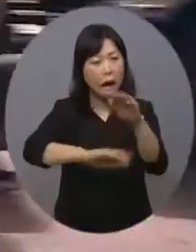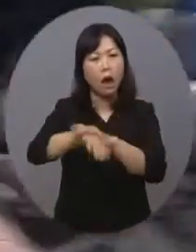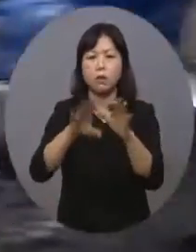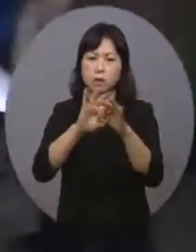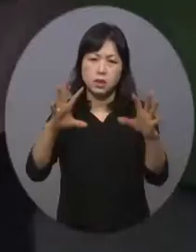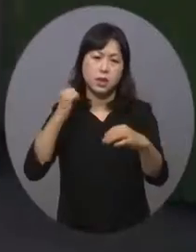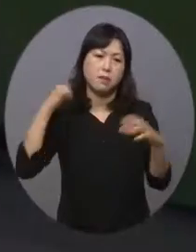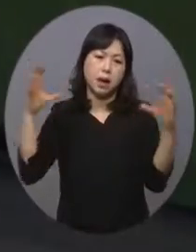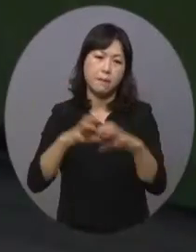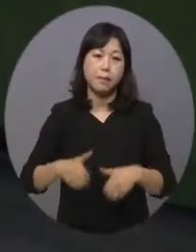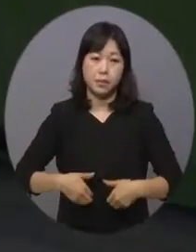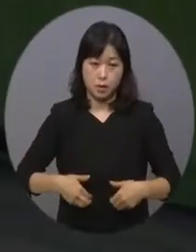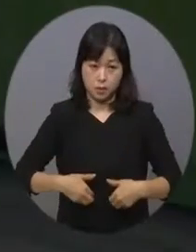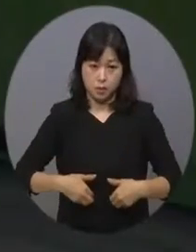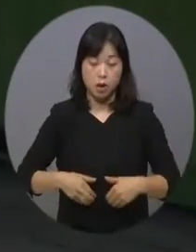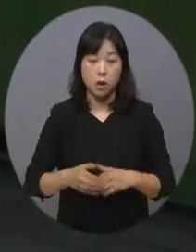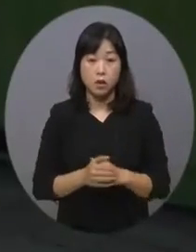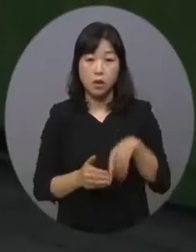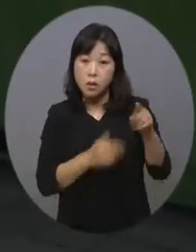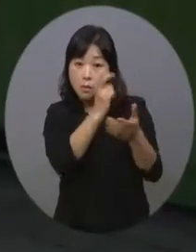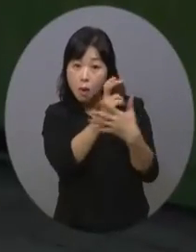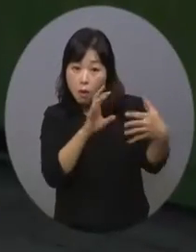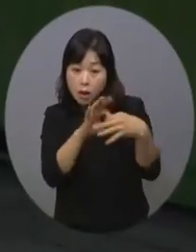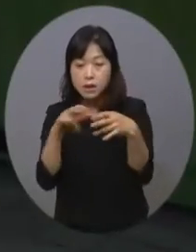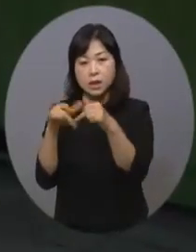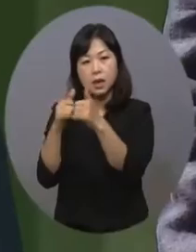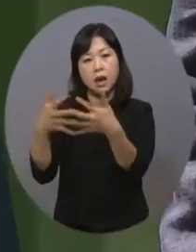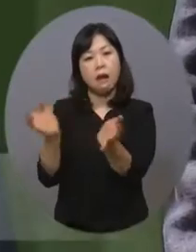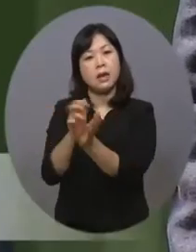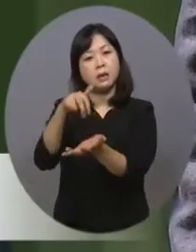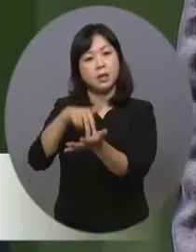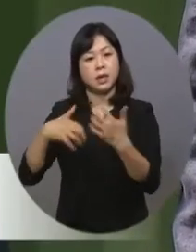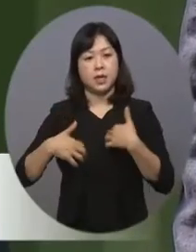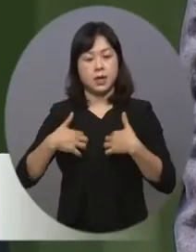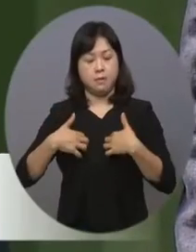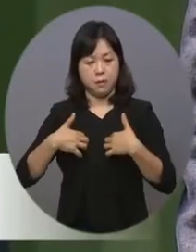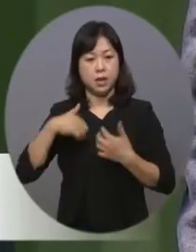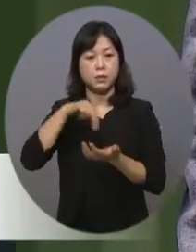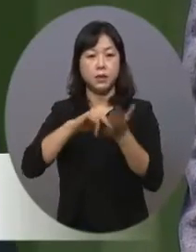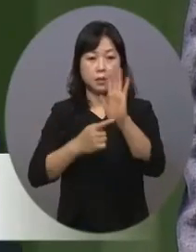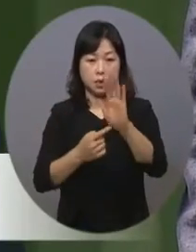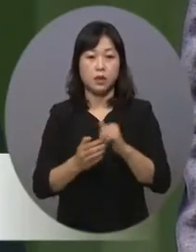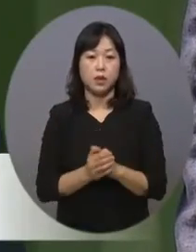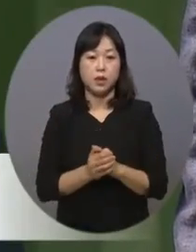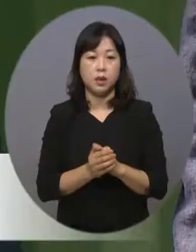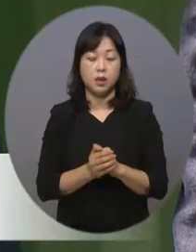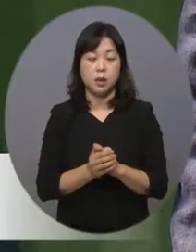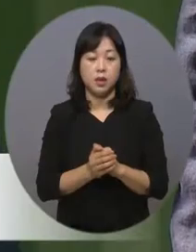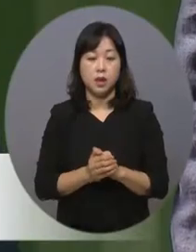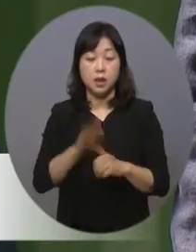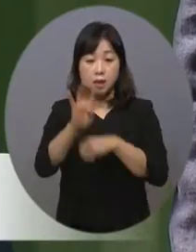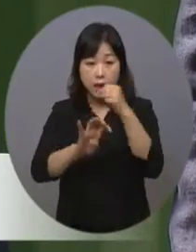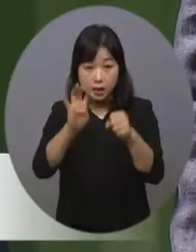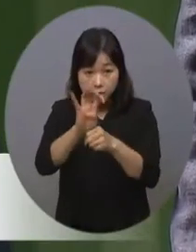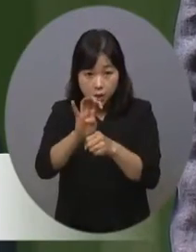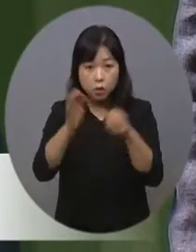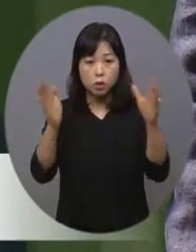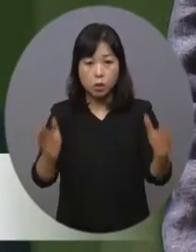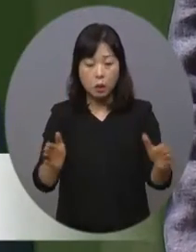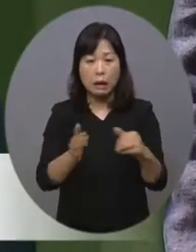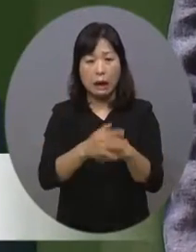장애계도 이번 발의에 환영 의사를 밝히며 힘을 보탰습니다. 이제는 40년 동안